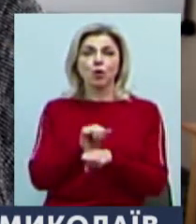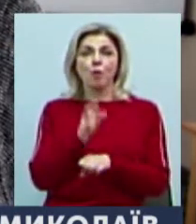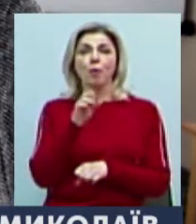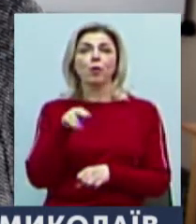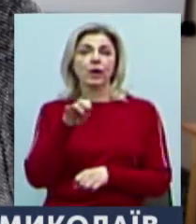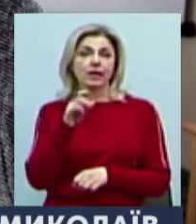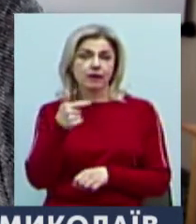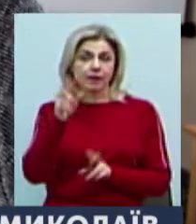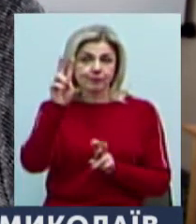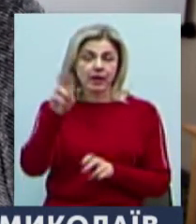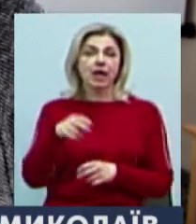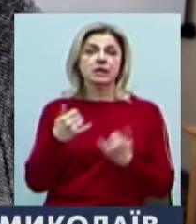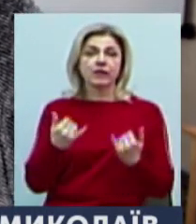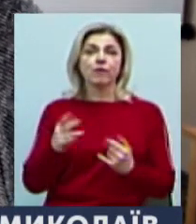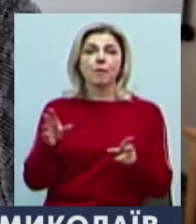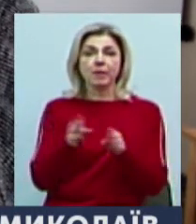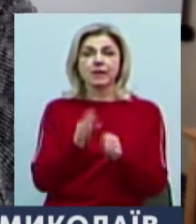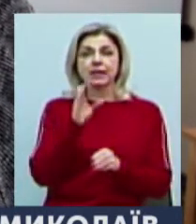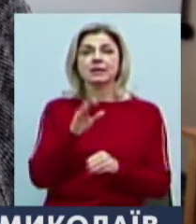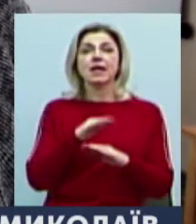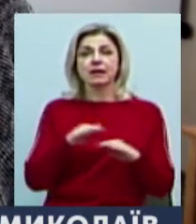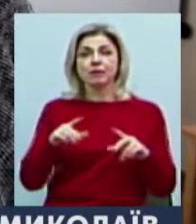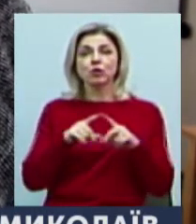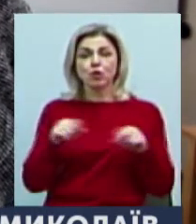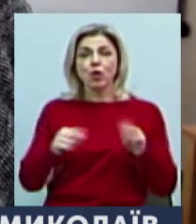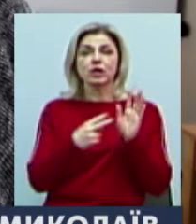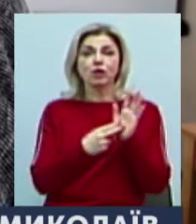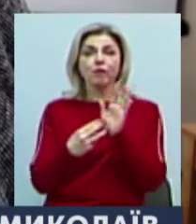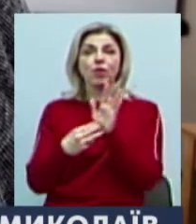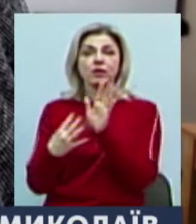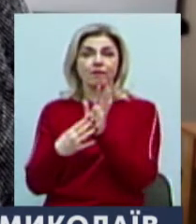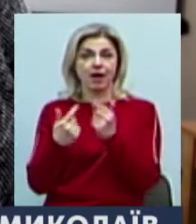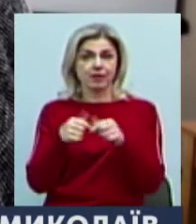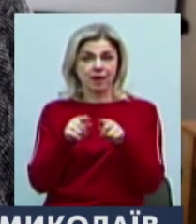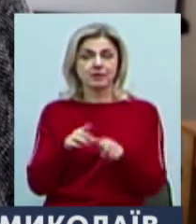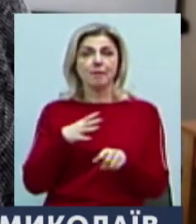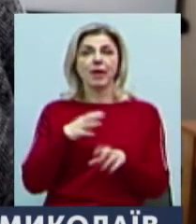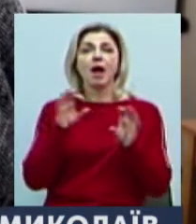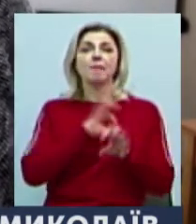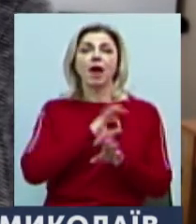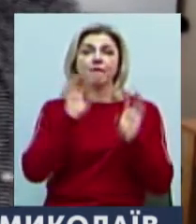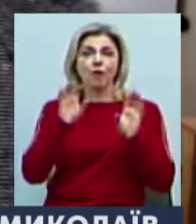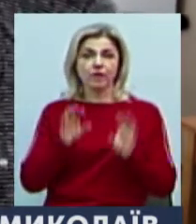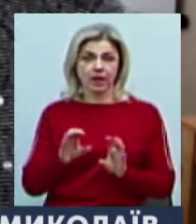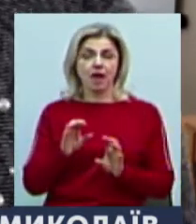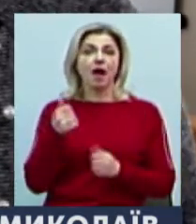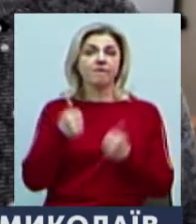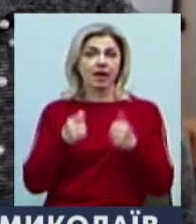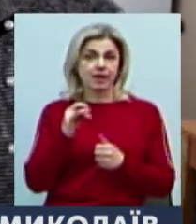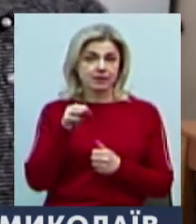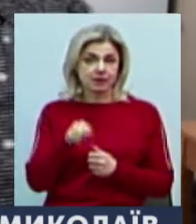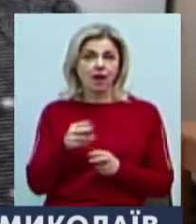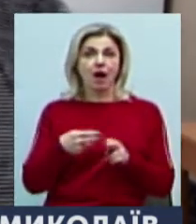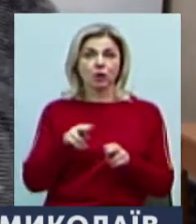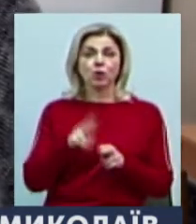з школярами 7, 8 та 9 класу. Був правовий квест, який дуже успішно,